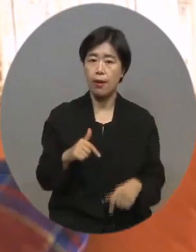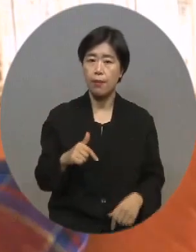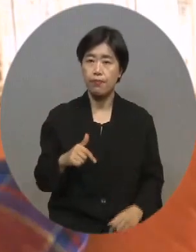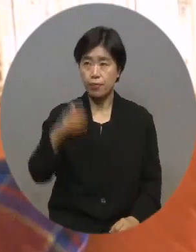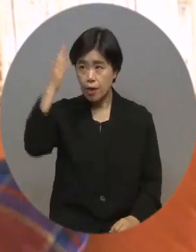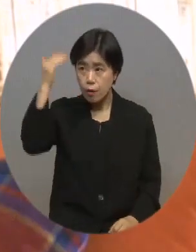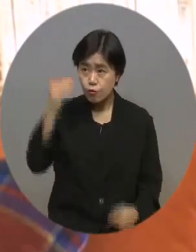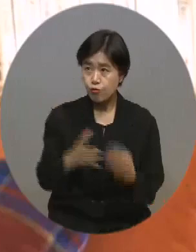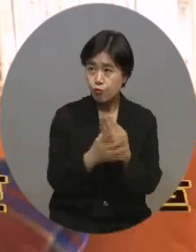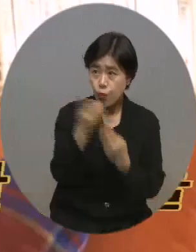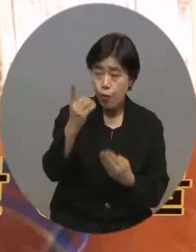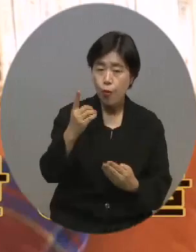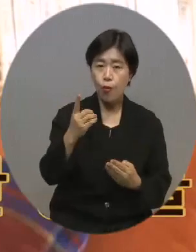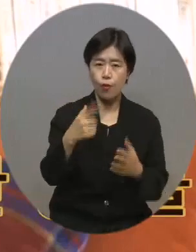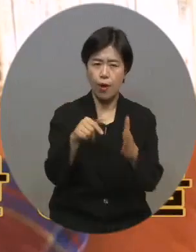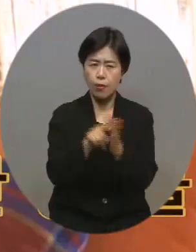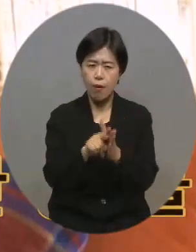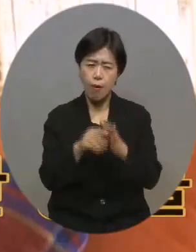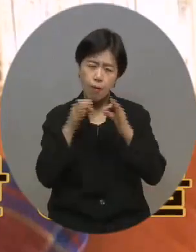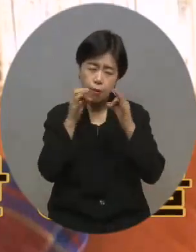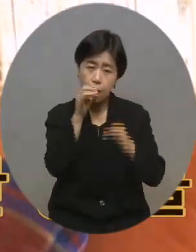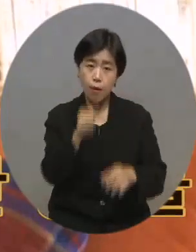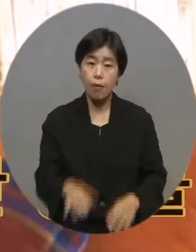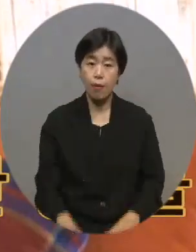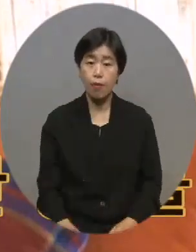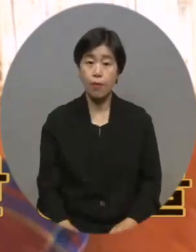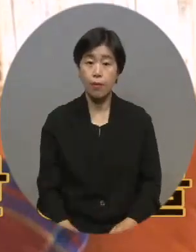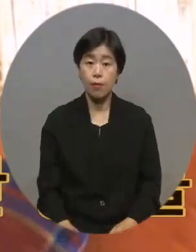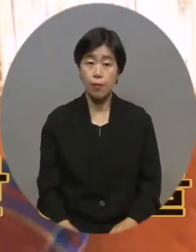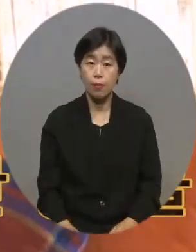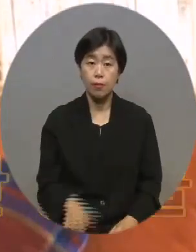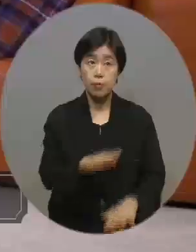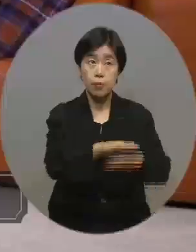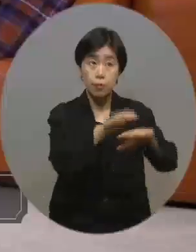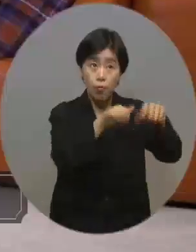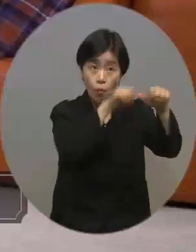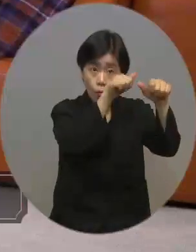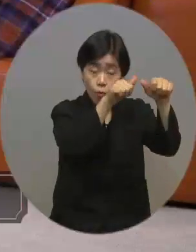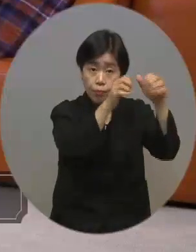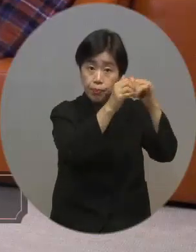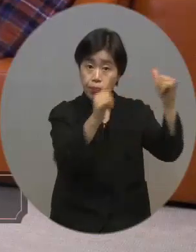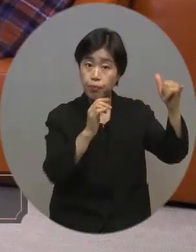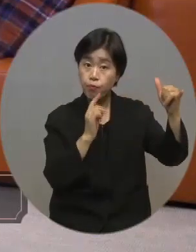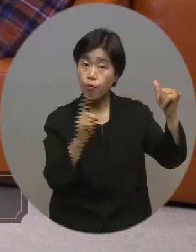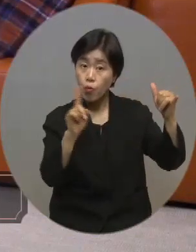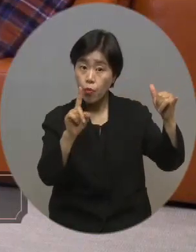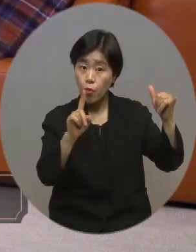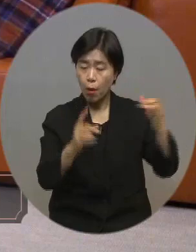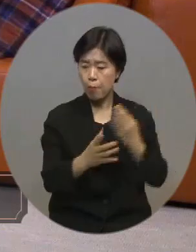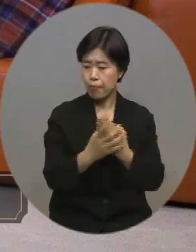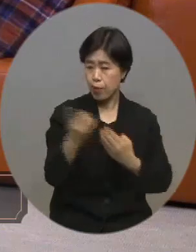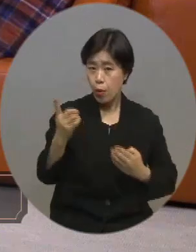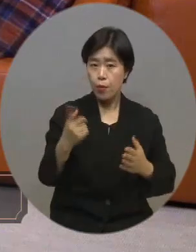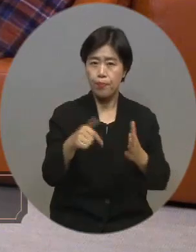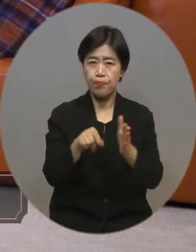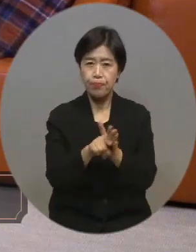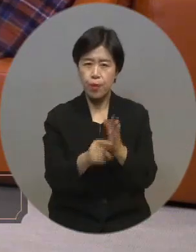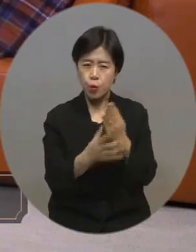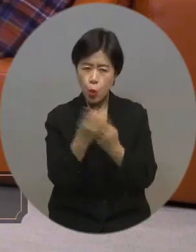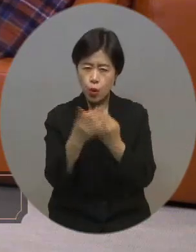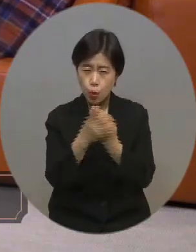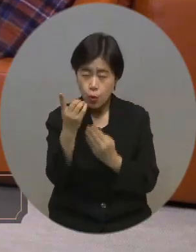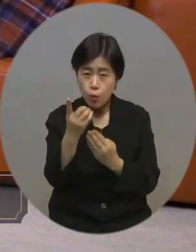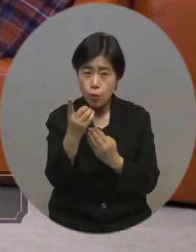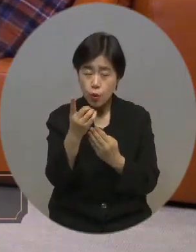우리 수령님께서 뭐 3대 헌장을 제시하시고 통일에 대한 방안이 다 있었거든요. 그래서 저희는 어릴 때부터 불렀던 노래가 통일 노래.